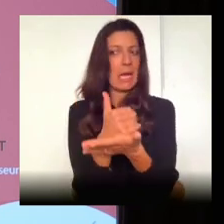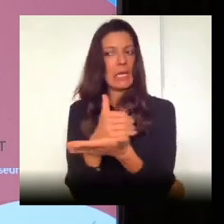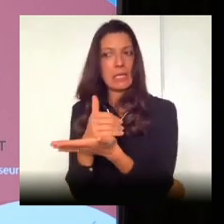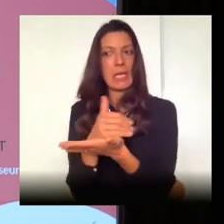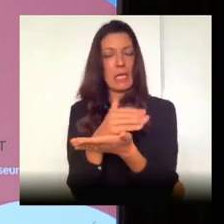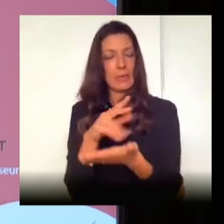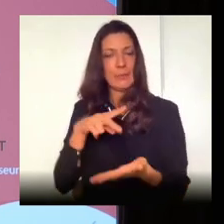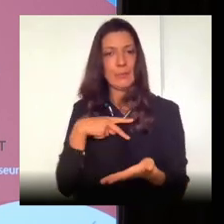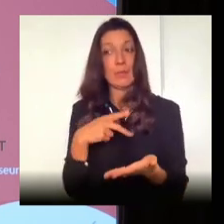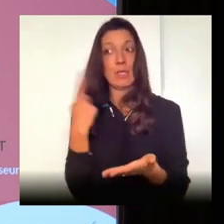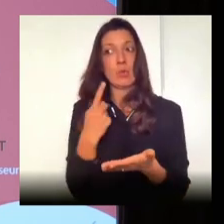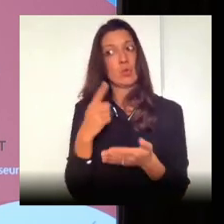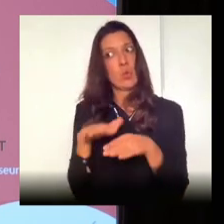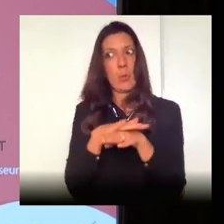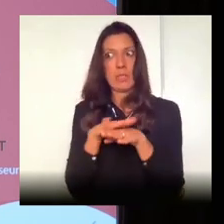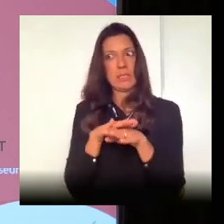effectivement ambitieuse